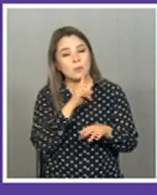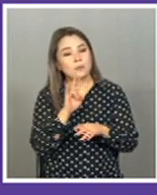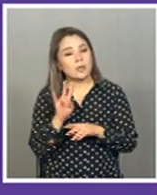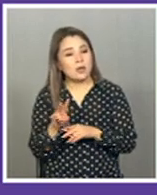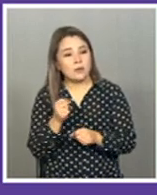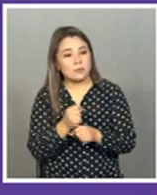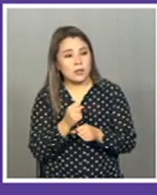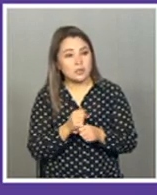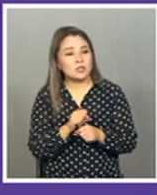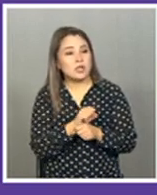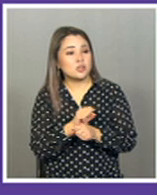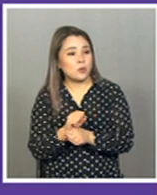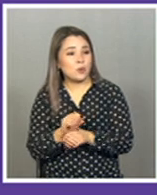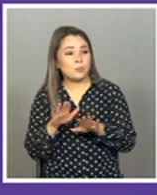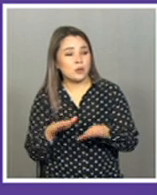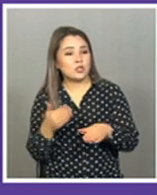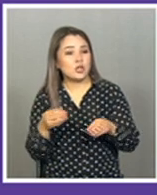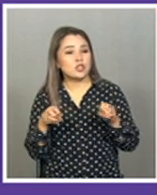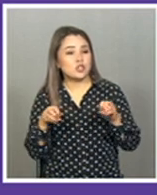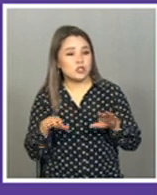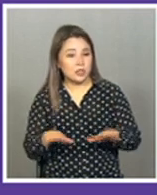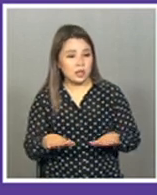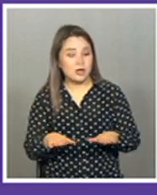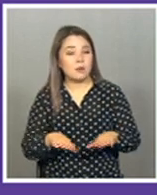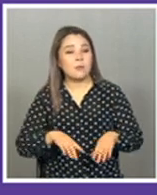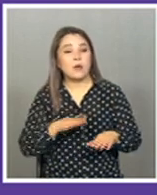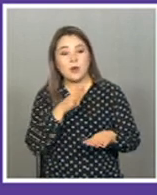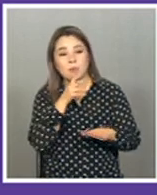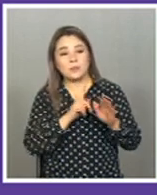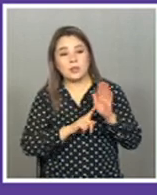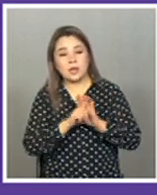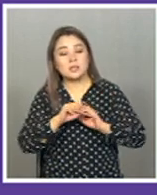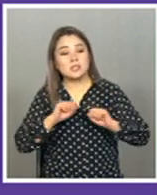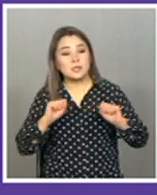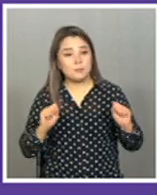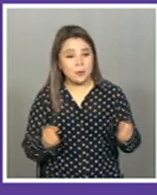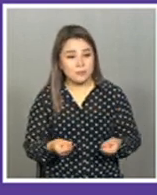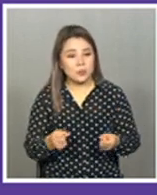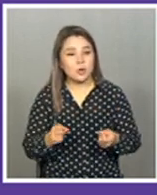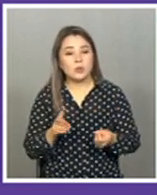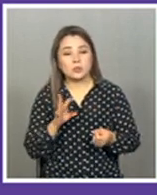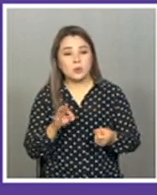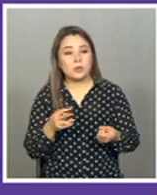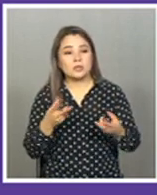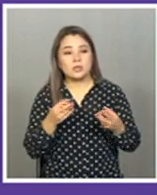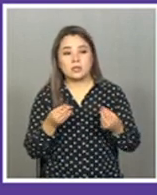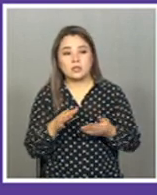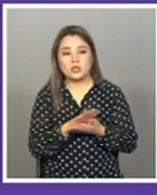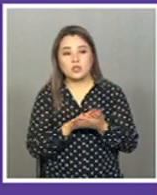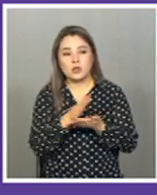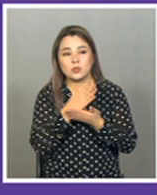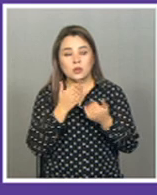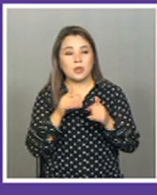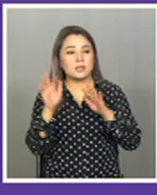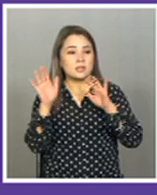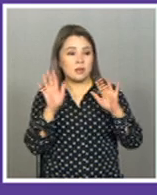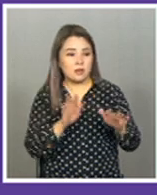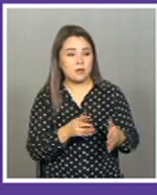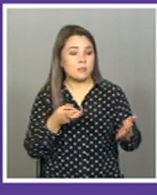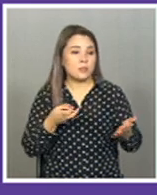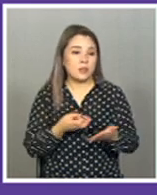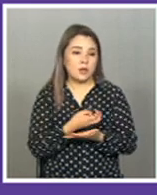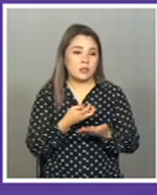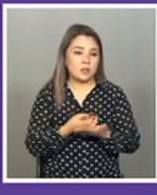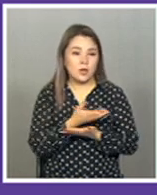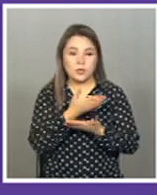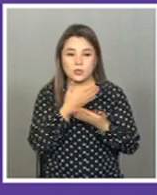том и порешили. Пришло время зимы, но нигде нет снега, негде покататься на